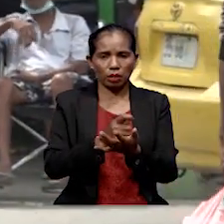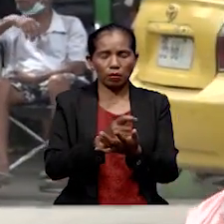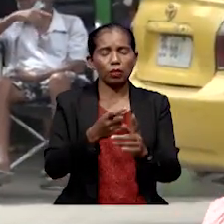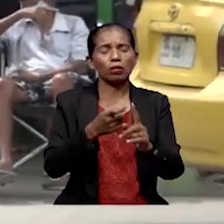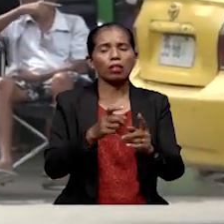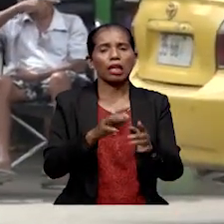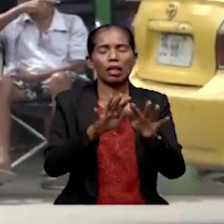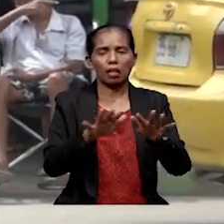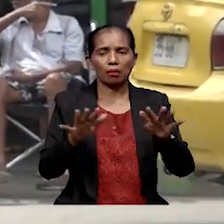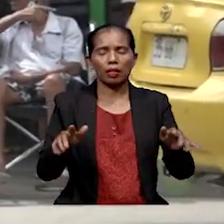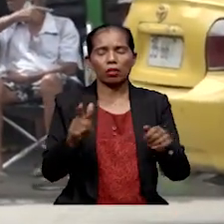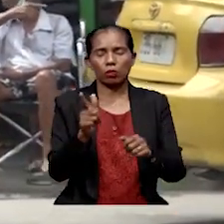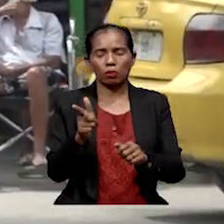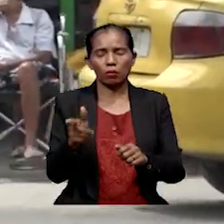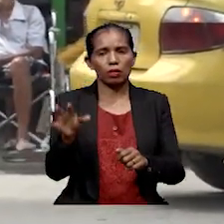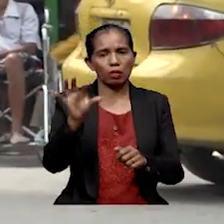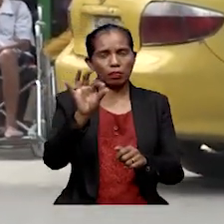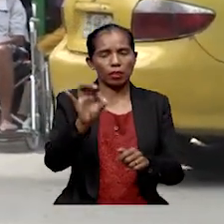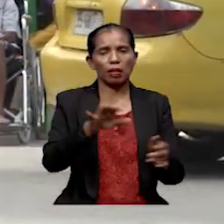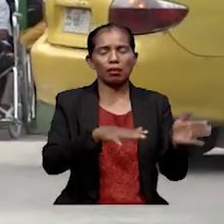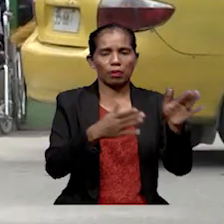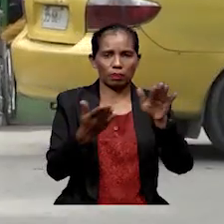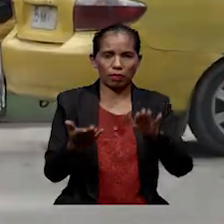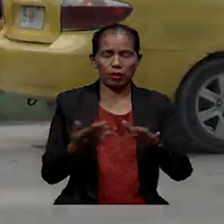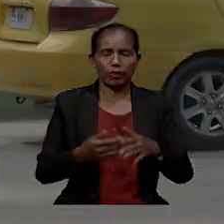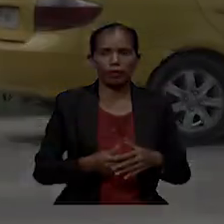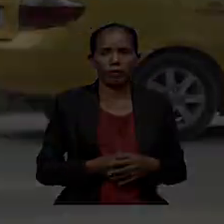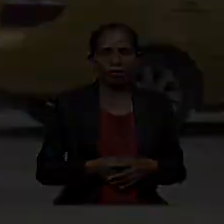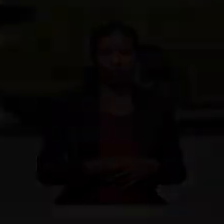resin sia mak la convida. Fatima Pereira, Eliugayo, Yemen.